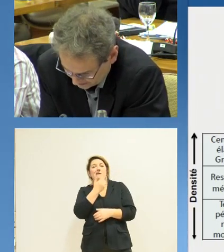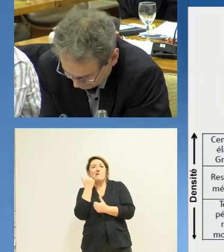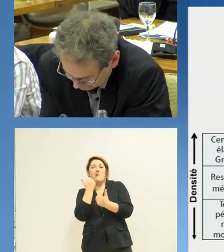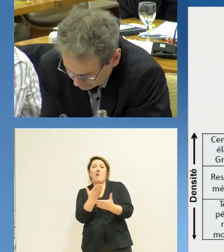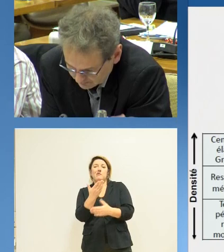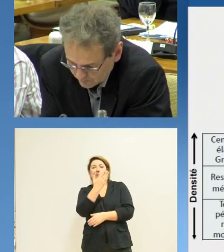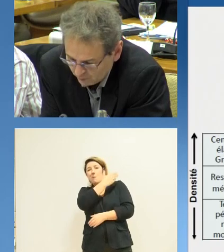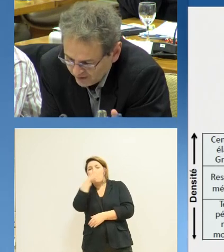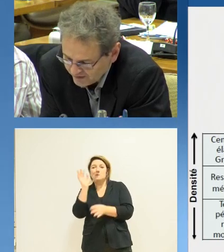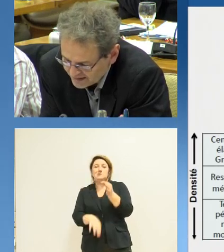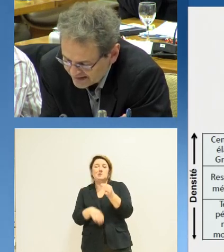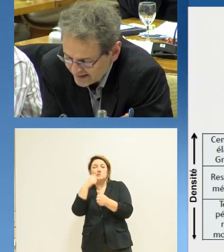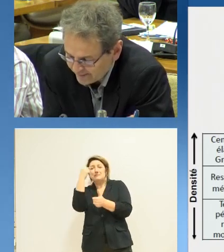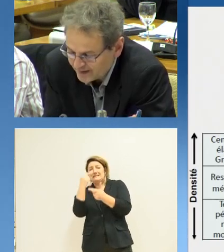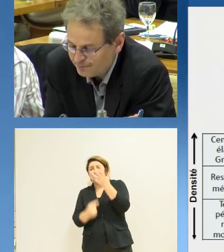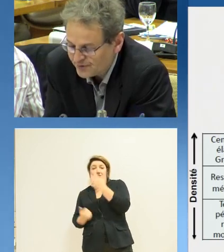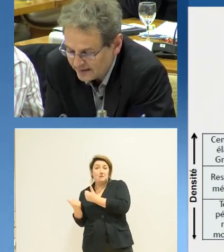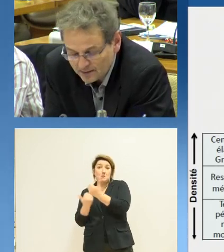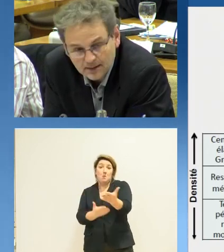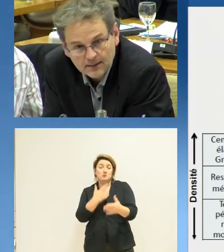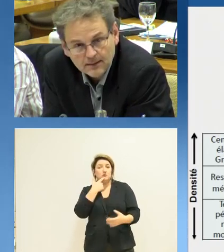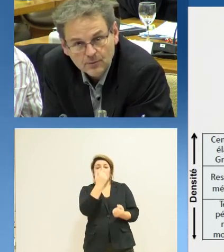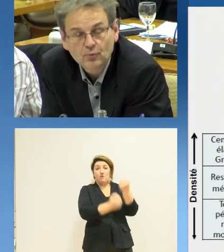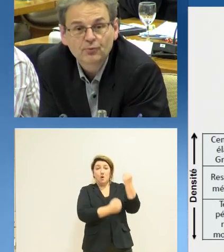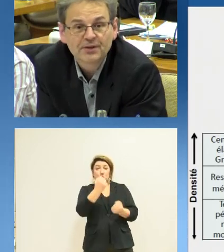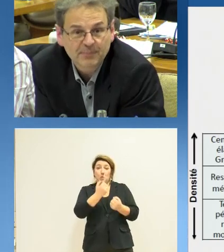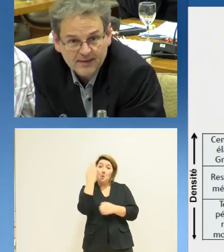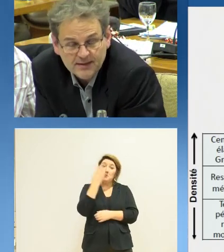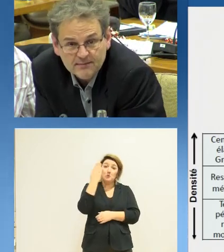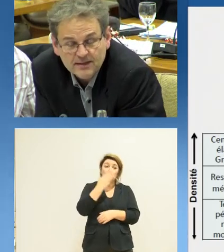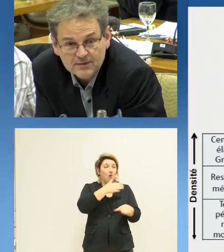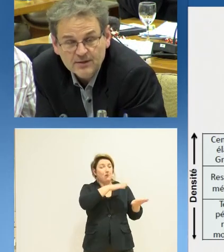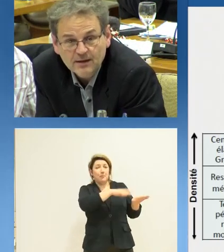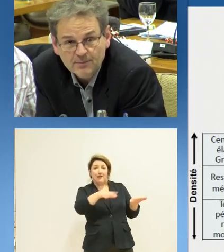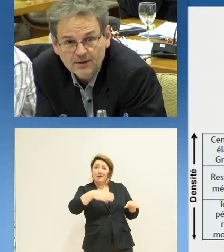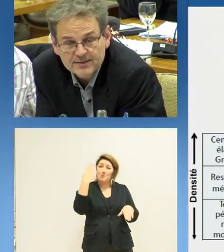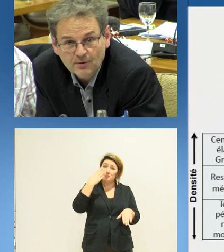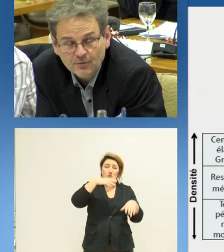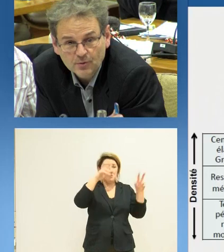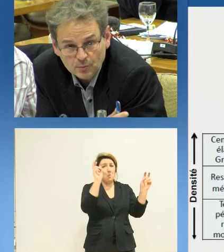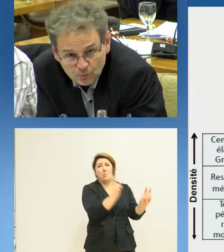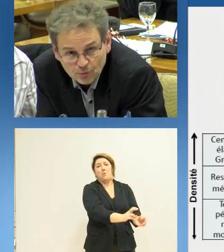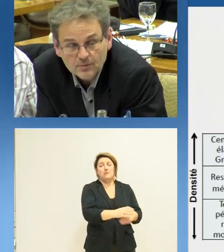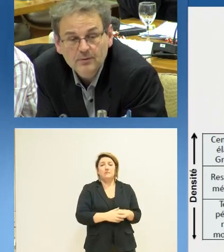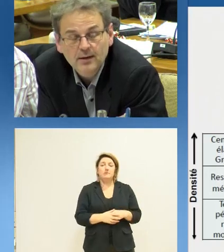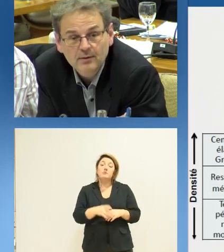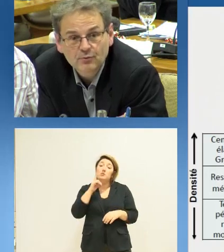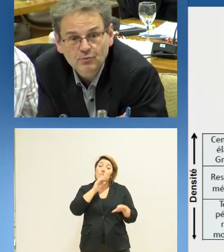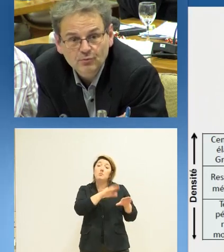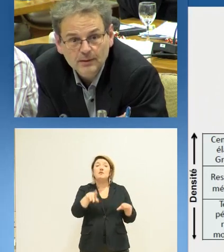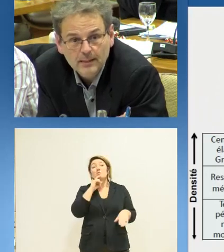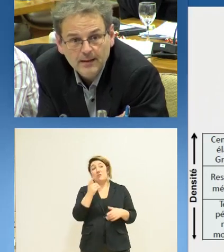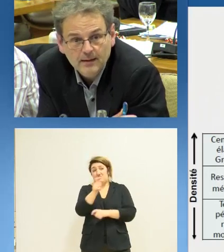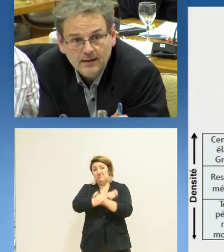déplacement - il est nécessaire d'imposer de construire des parkings ça a déjà été rappelées dans la séance coûteux à la